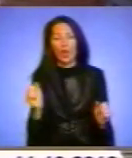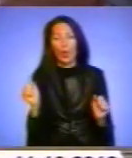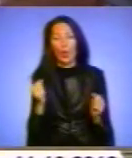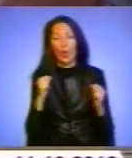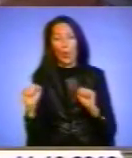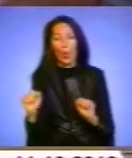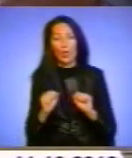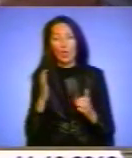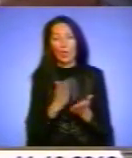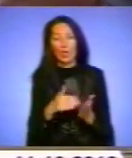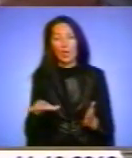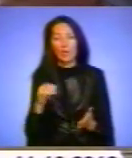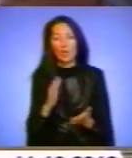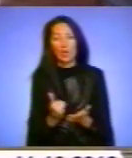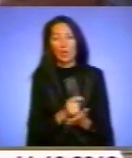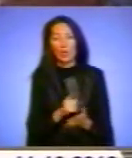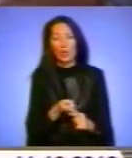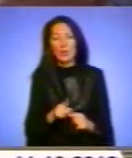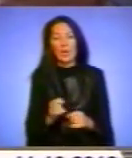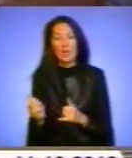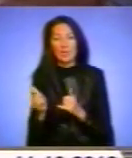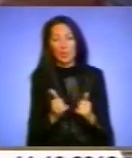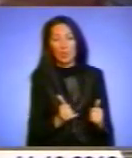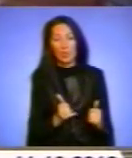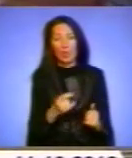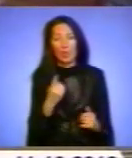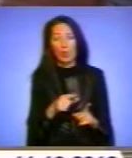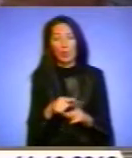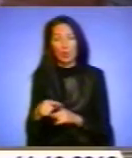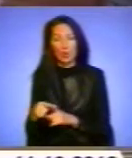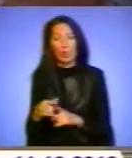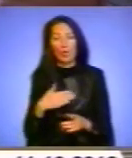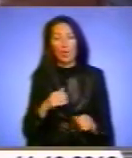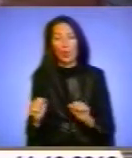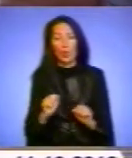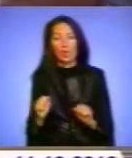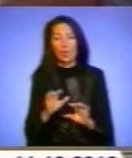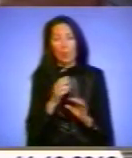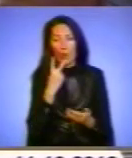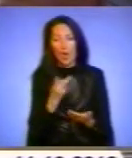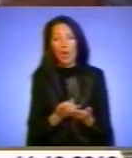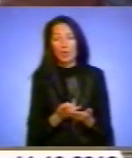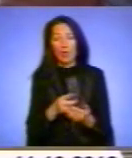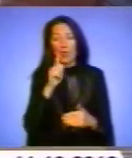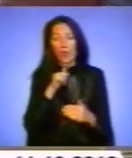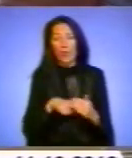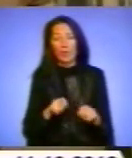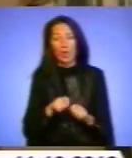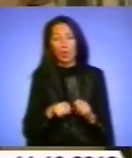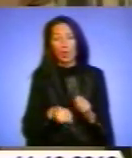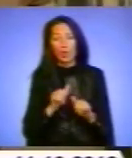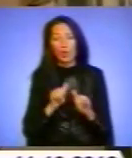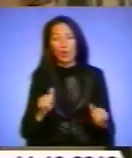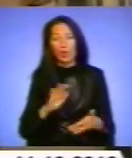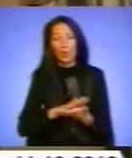ресурси, інструменти, щоб це забезпечити. Одним словом, наш уряд демонструє цілком впевнений контроль за розвитком ситуації.